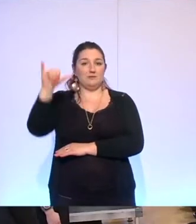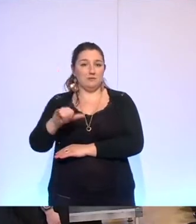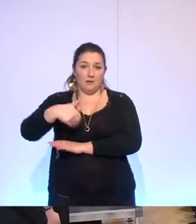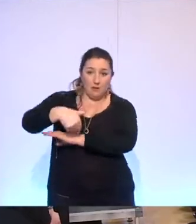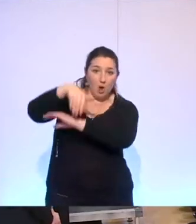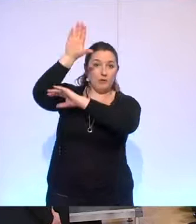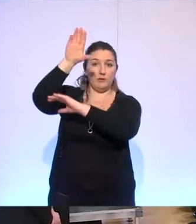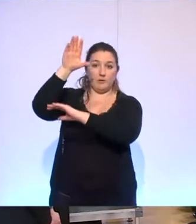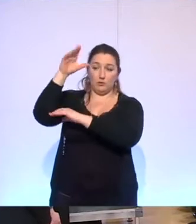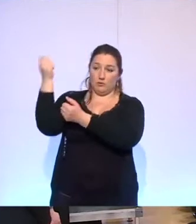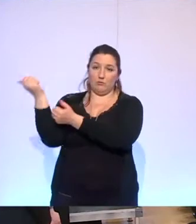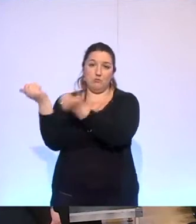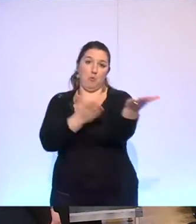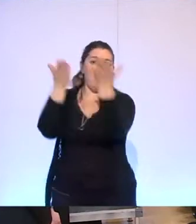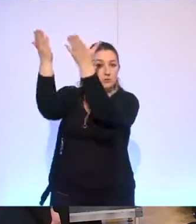Très bien.